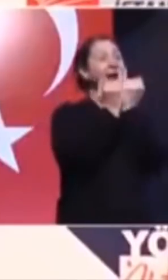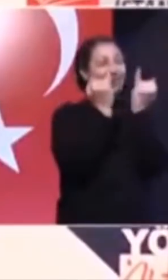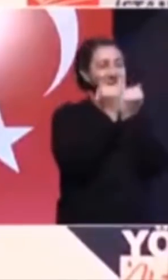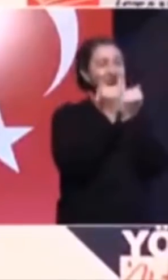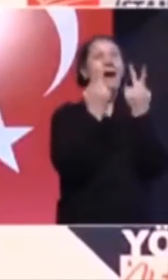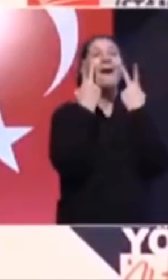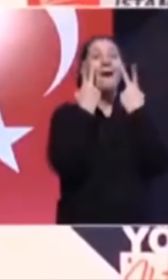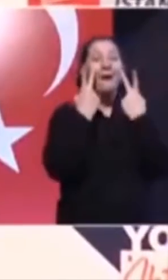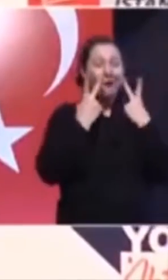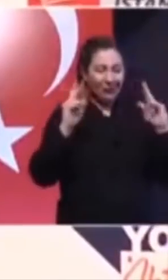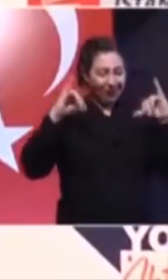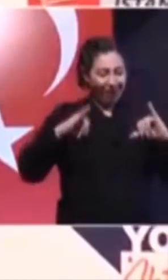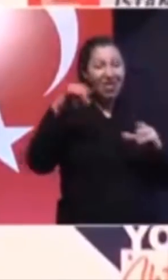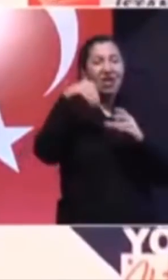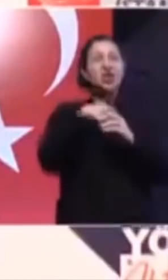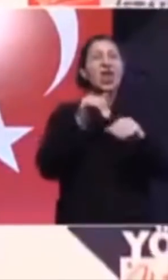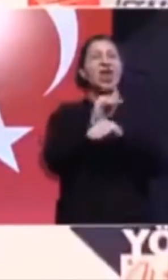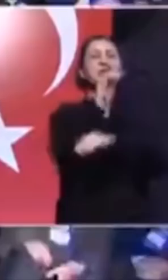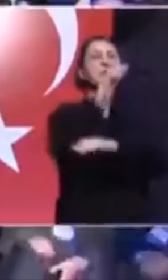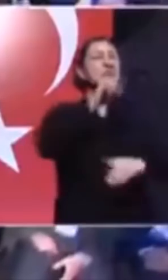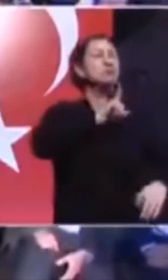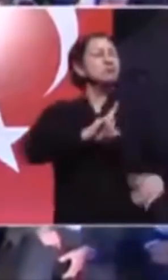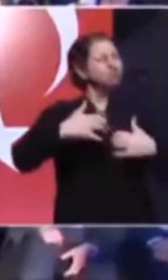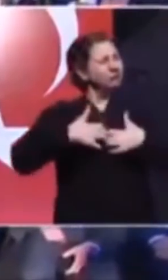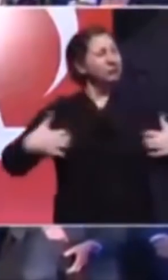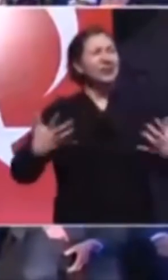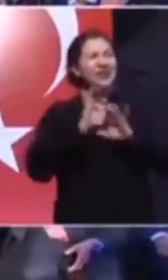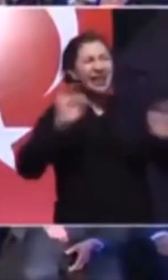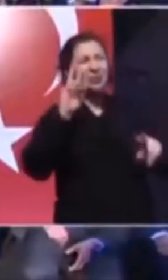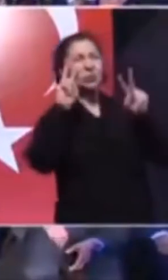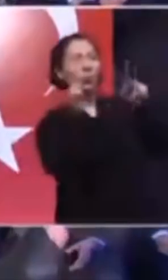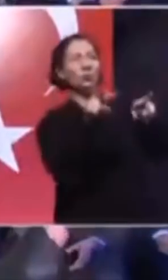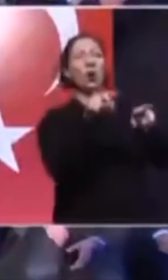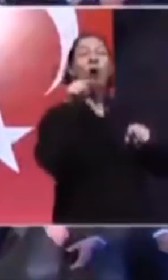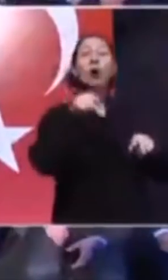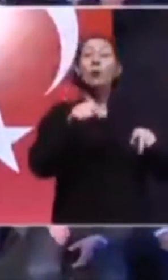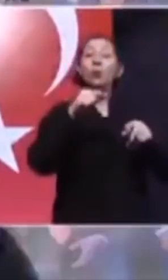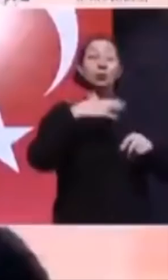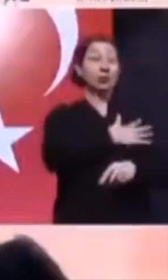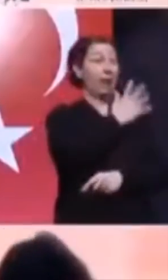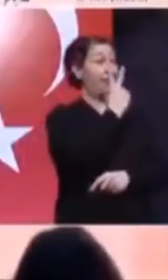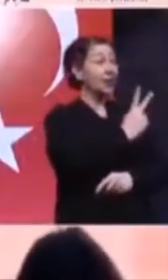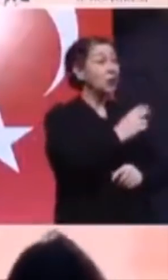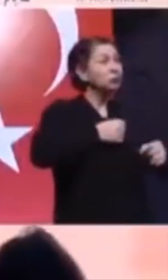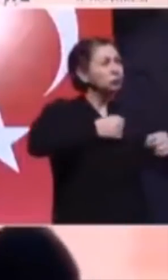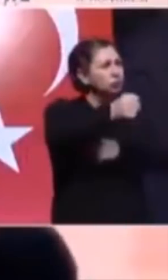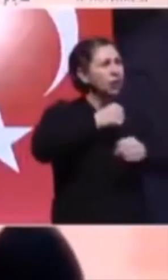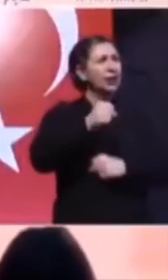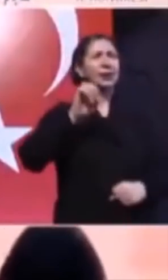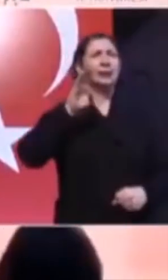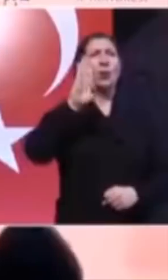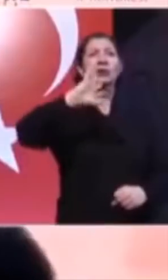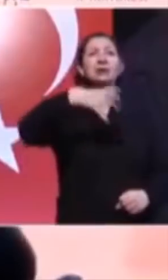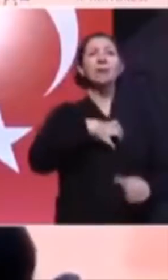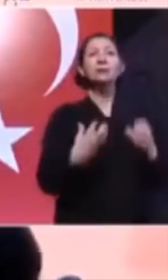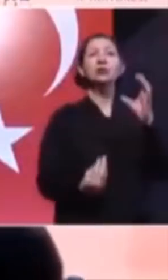ve özgür biçimde yaşama azmini çok net görüyoruz. Bu partinin mücadele ve demokrasiye